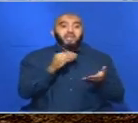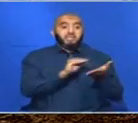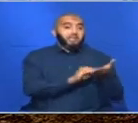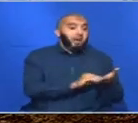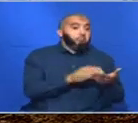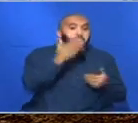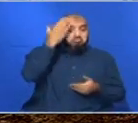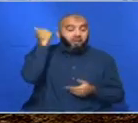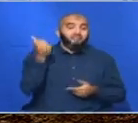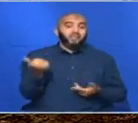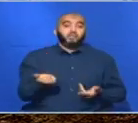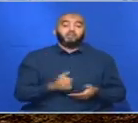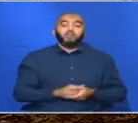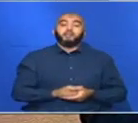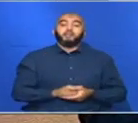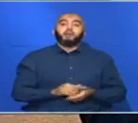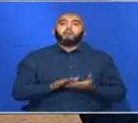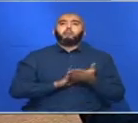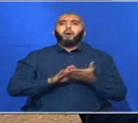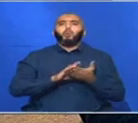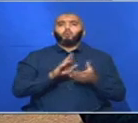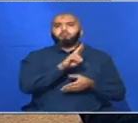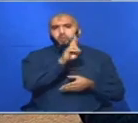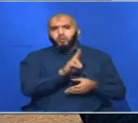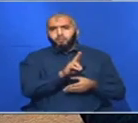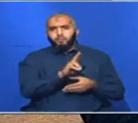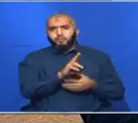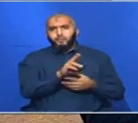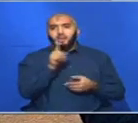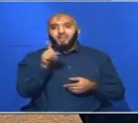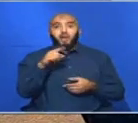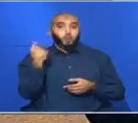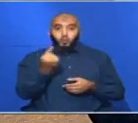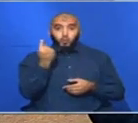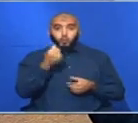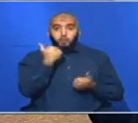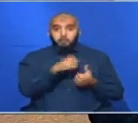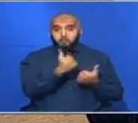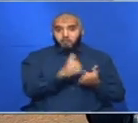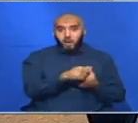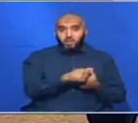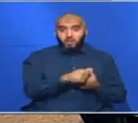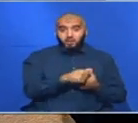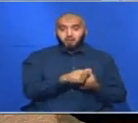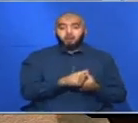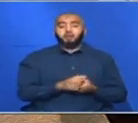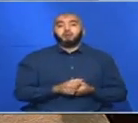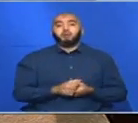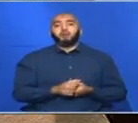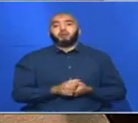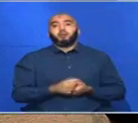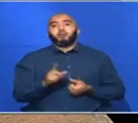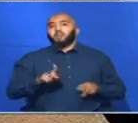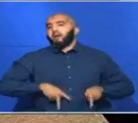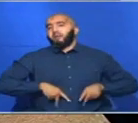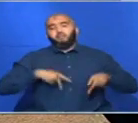ما اعرفش طيب سي محمد انت مازال مدريد والمرض مزمن معناها الدواء على طول